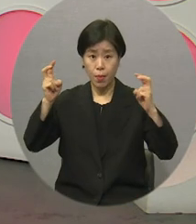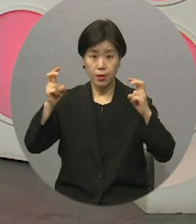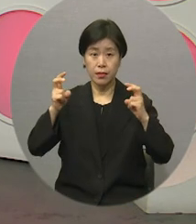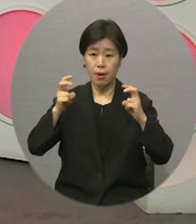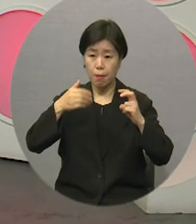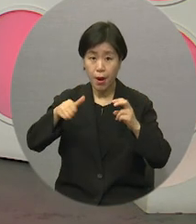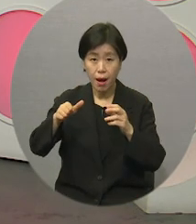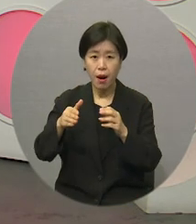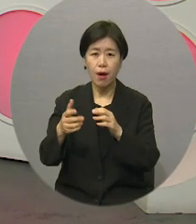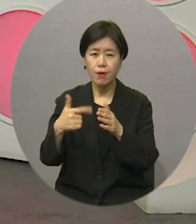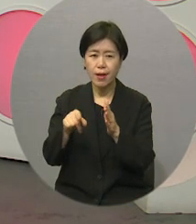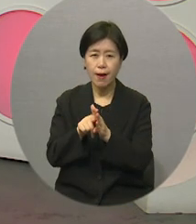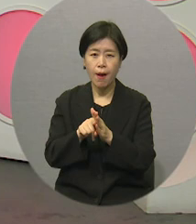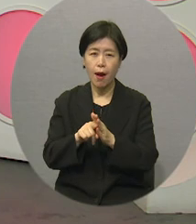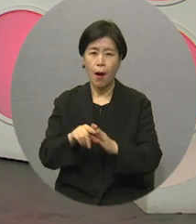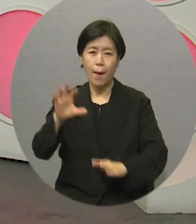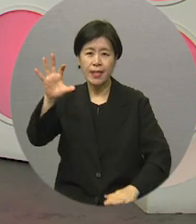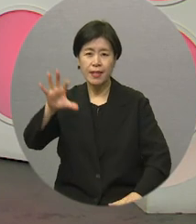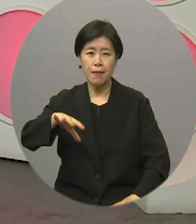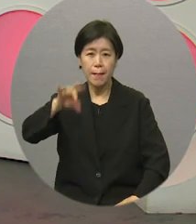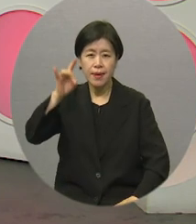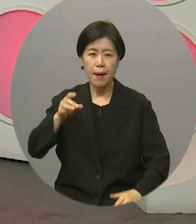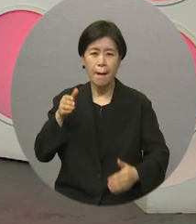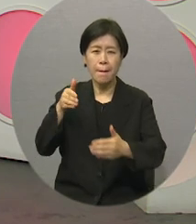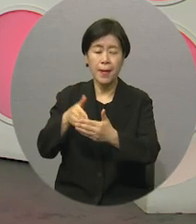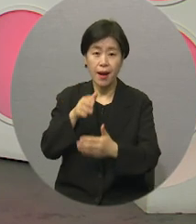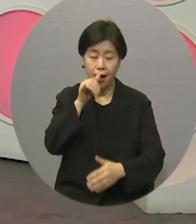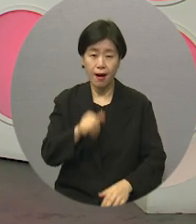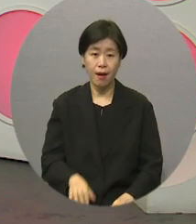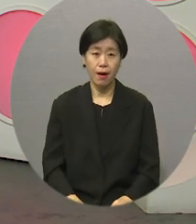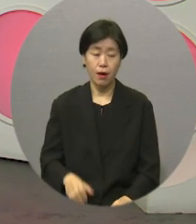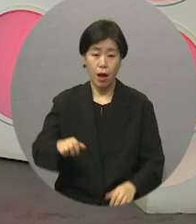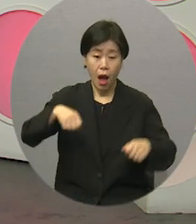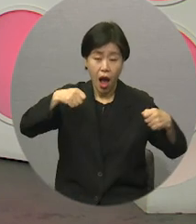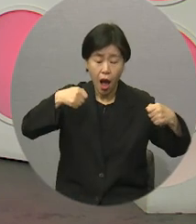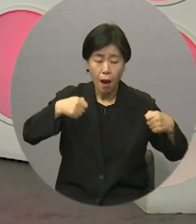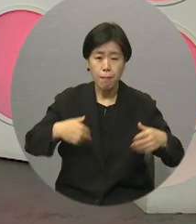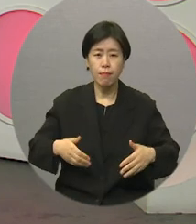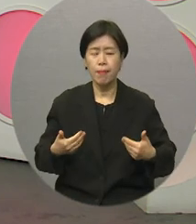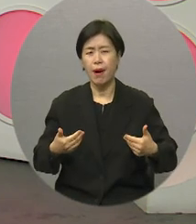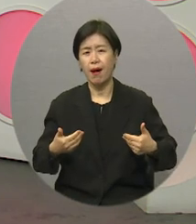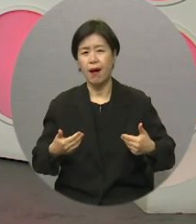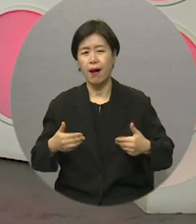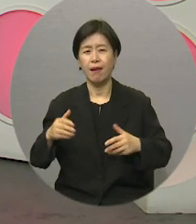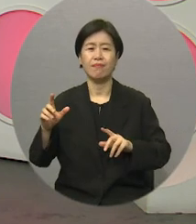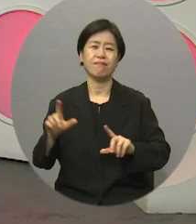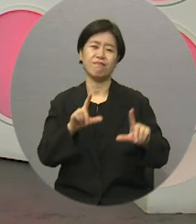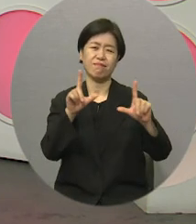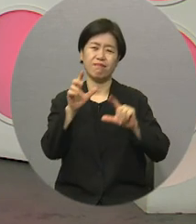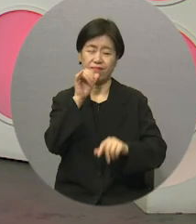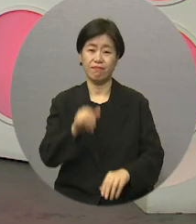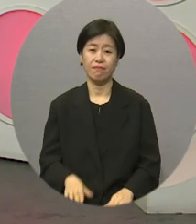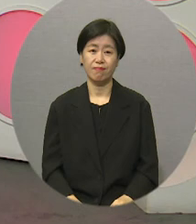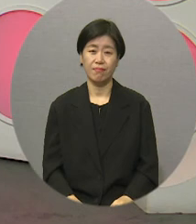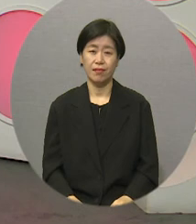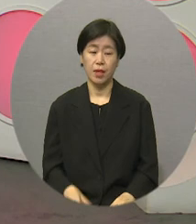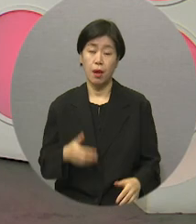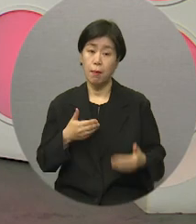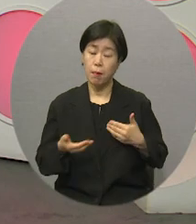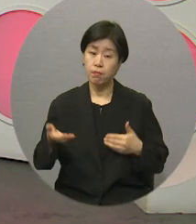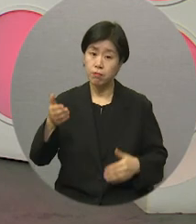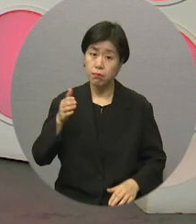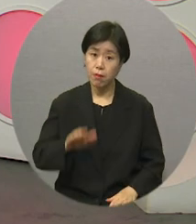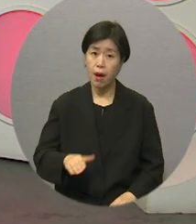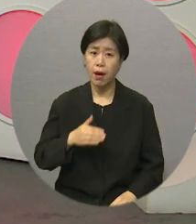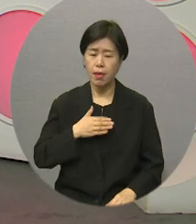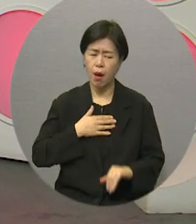내달렸고 아침밥을 허겁지겁 먹고 급하게 엘리베이터로 향했습니다. 바쁜 일상이지만 꼭 지키고 싶은